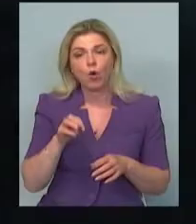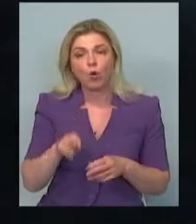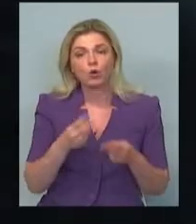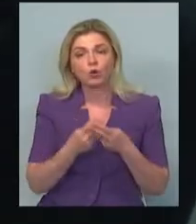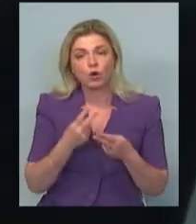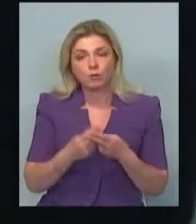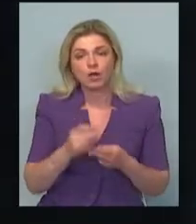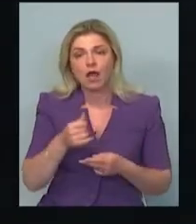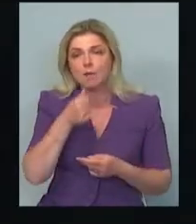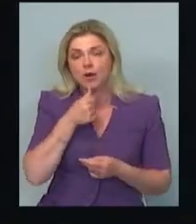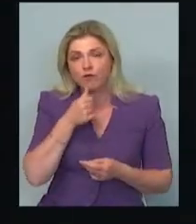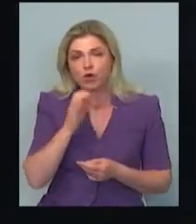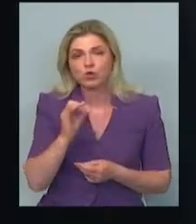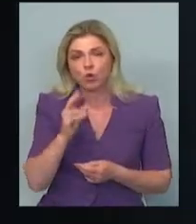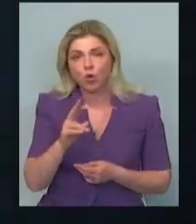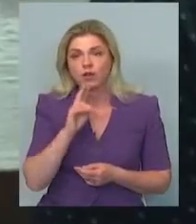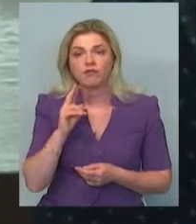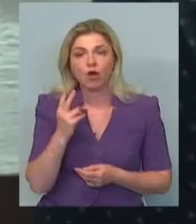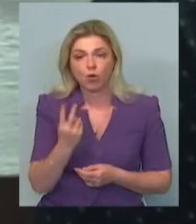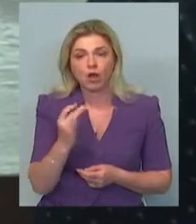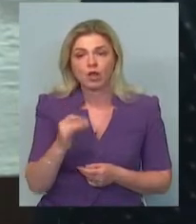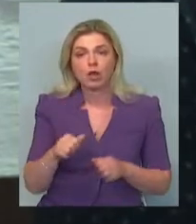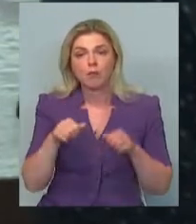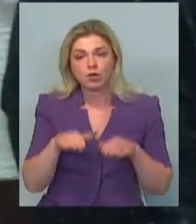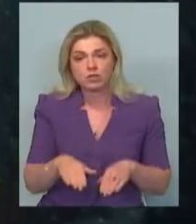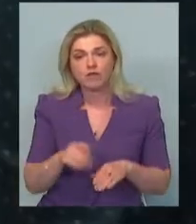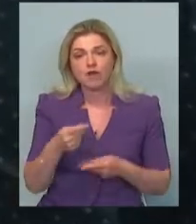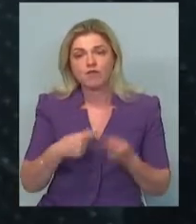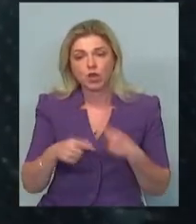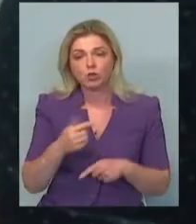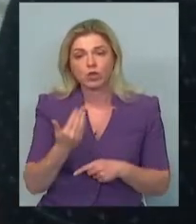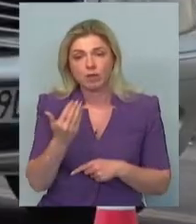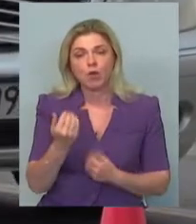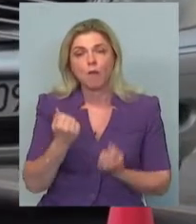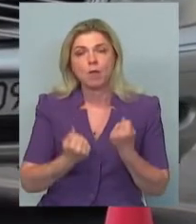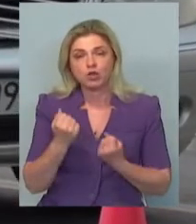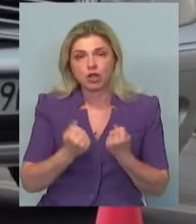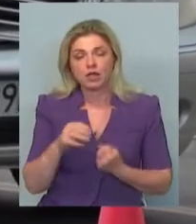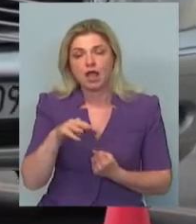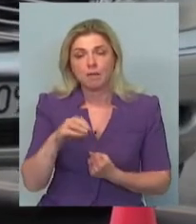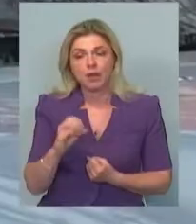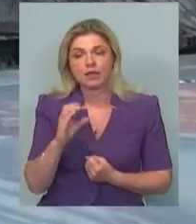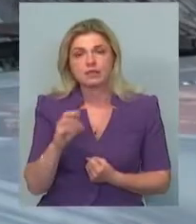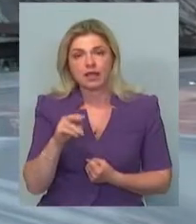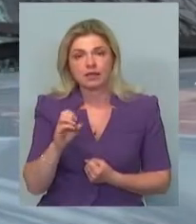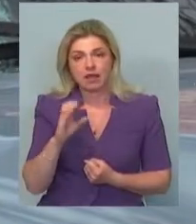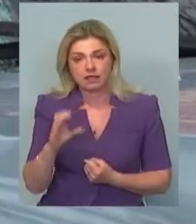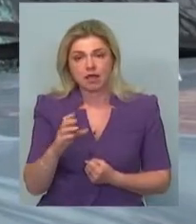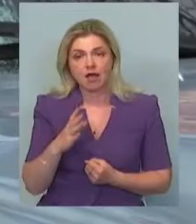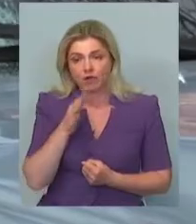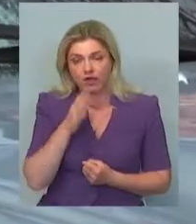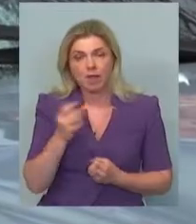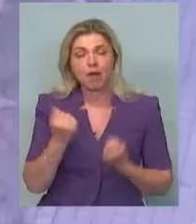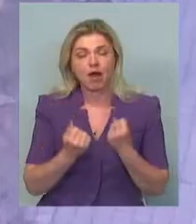з випробувальним терміном на 2 роки і постановив повернути йому автомобіль «Мерседес-Бенц», за кермом якого підсудний знаходився під час